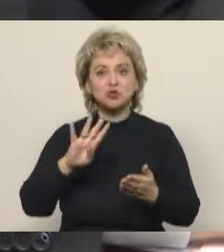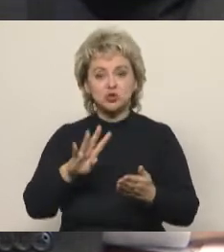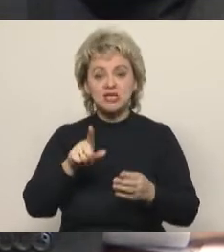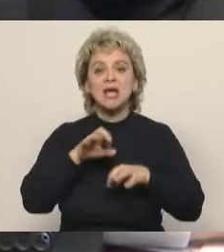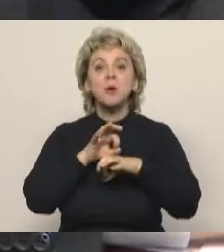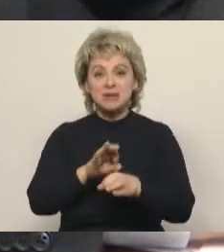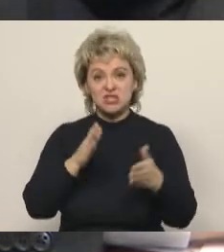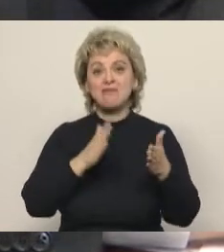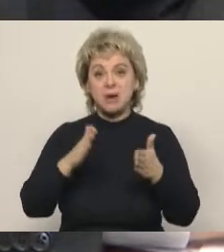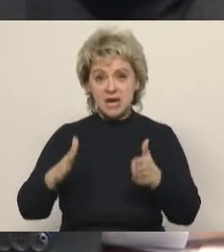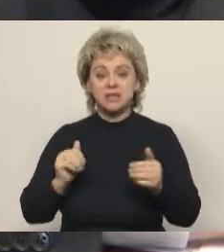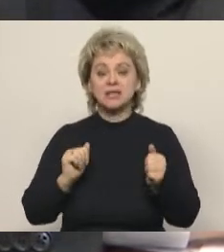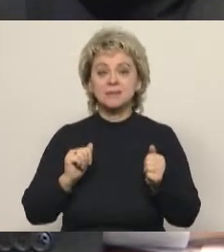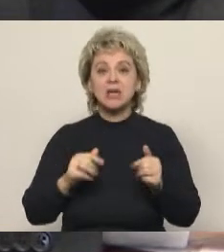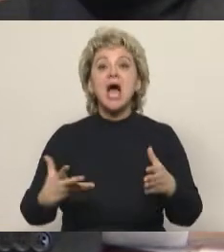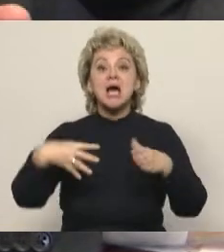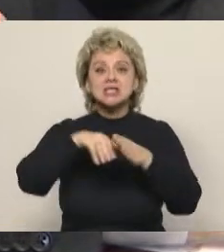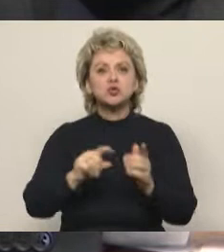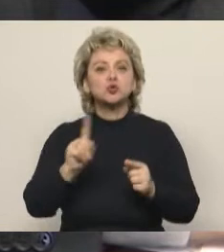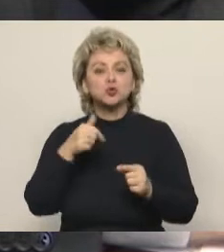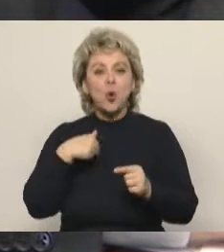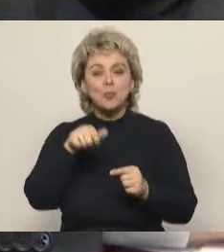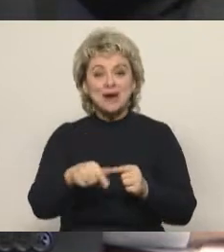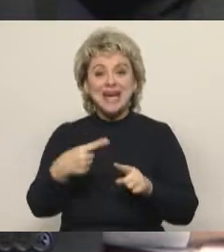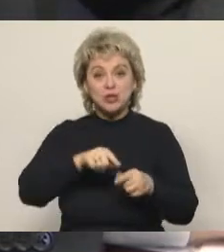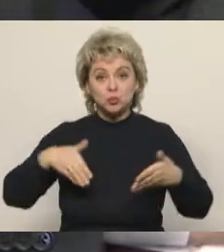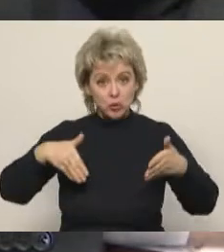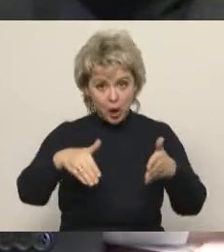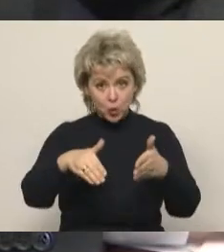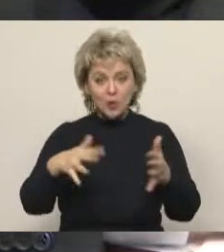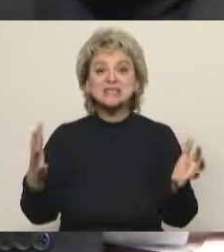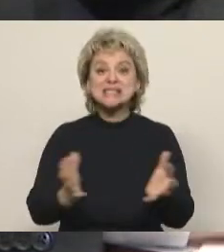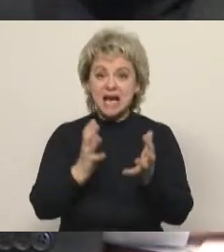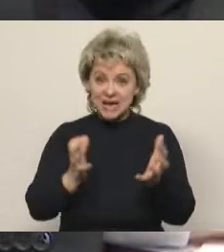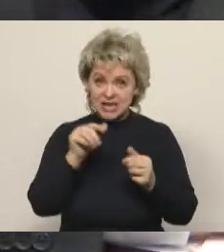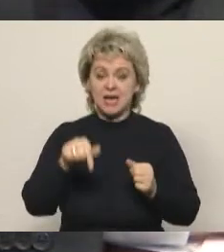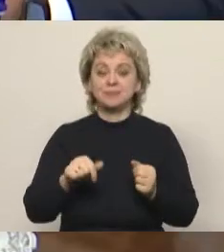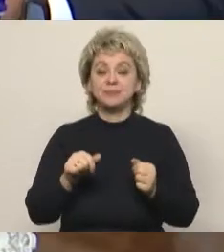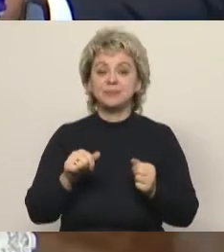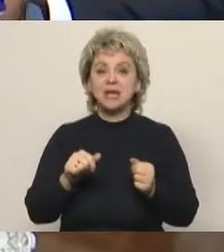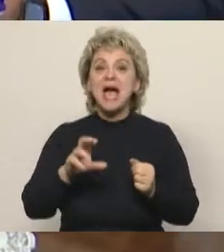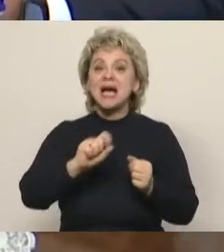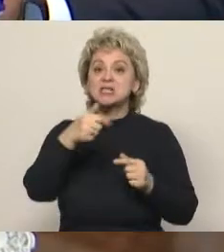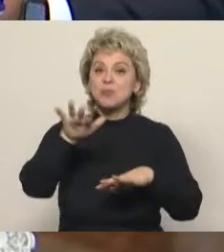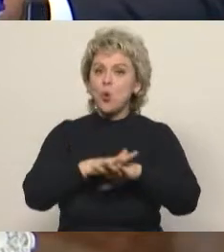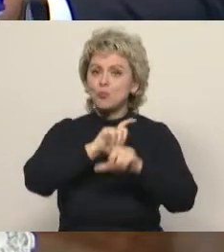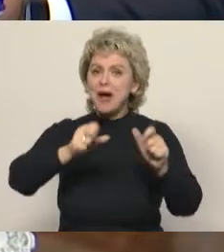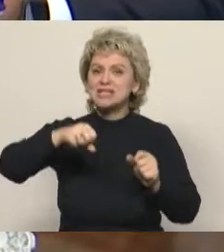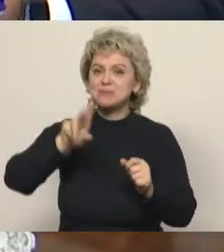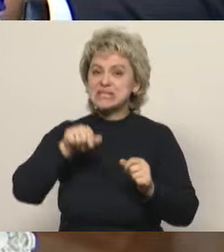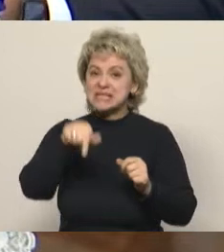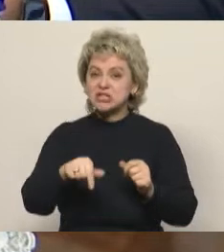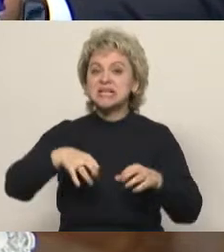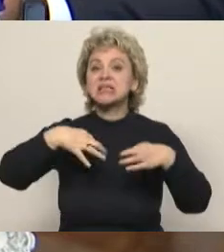приведена в порядок. Это означает, что мы альтернативную дорогу сохраняем. «Газпромбанк» специализируется